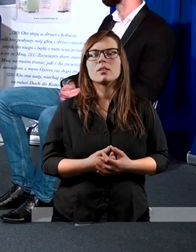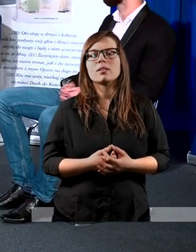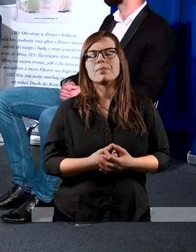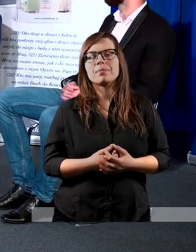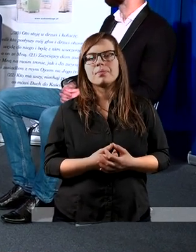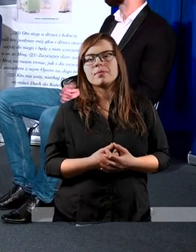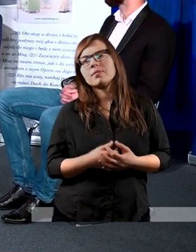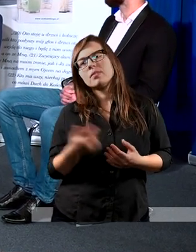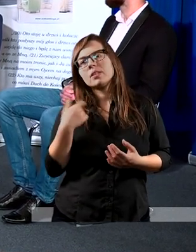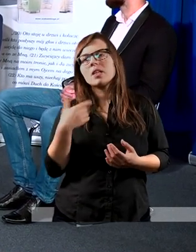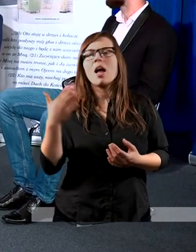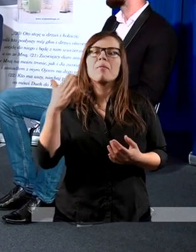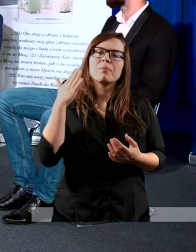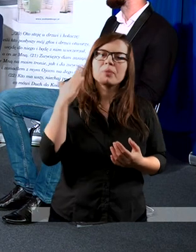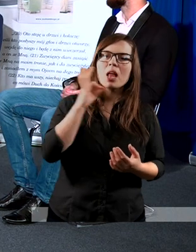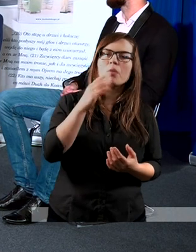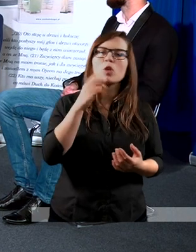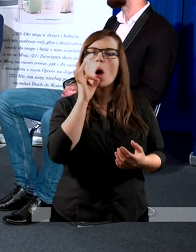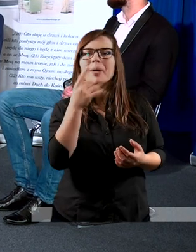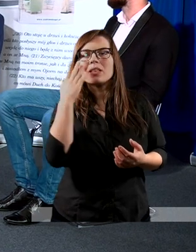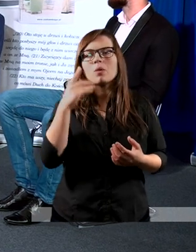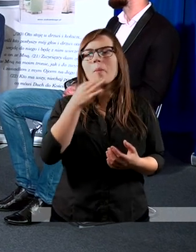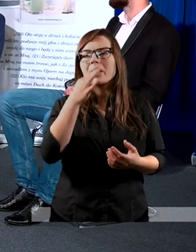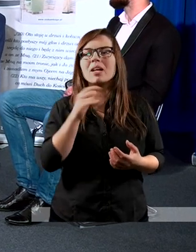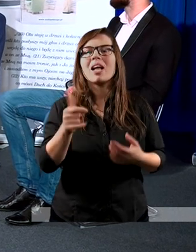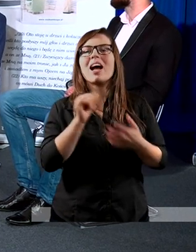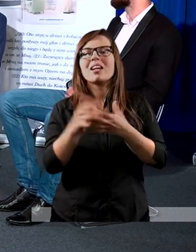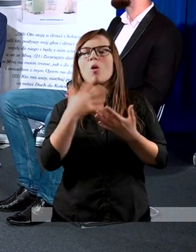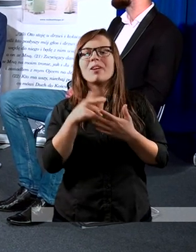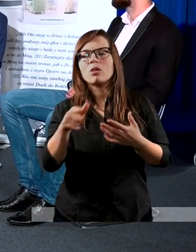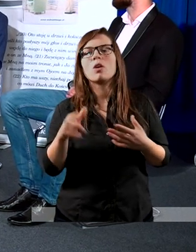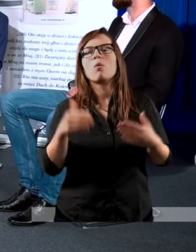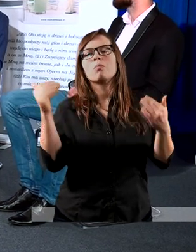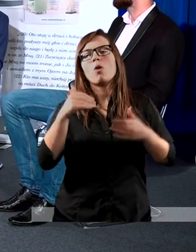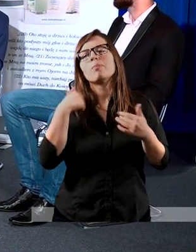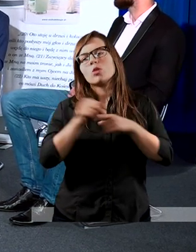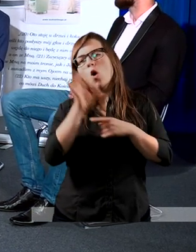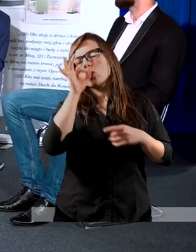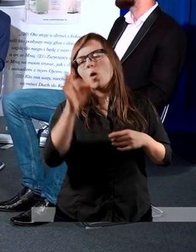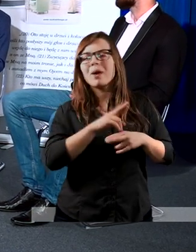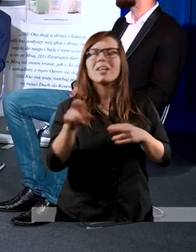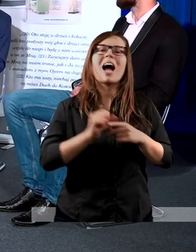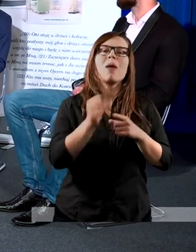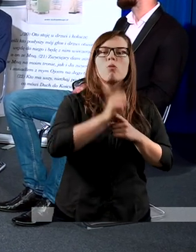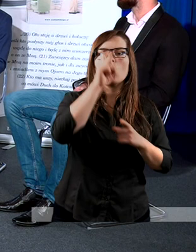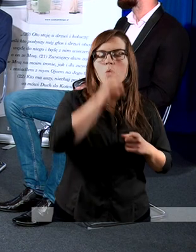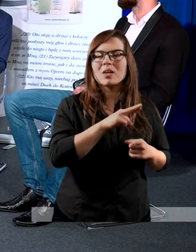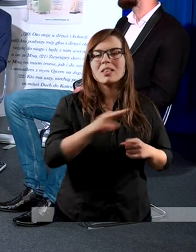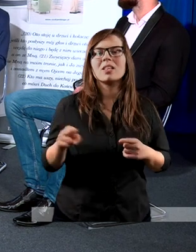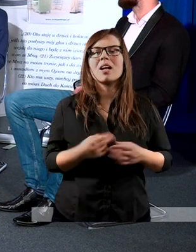pieniądz nie jest ani dobry, ani zły. Pytanie, w jakich rękach jest i jak jest wykorzystywany, bo może być wykorzystywany do dobrych rzeczy, może być wykorzystywany tak. do